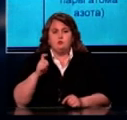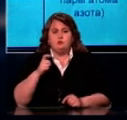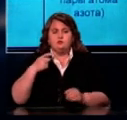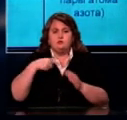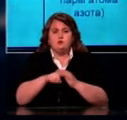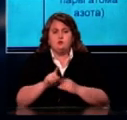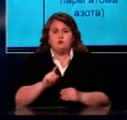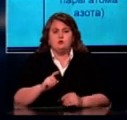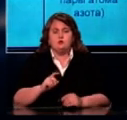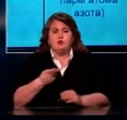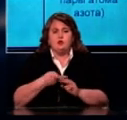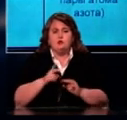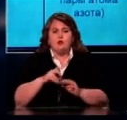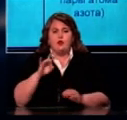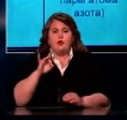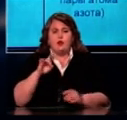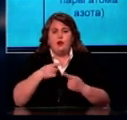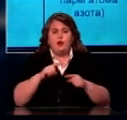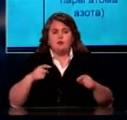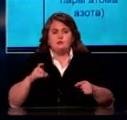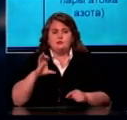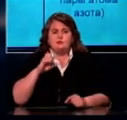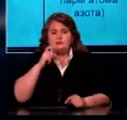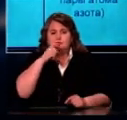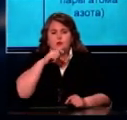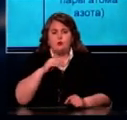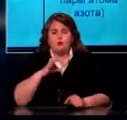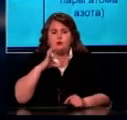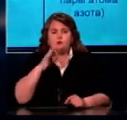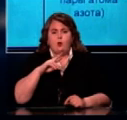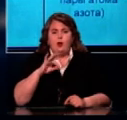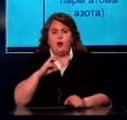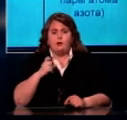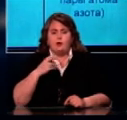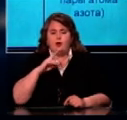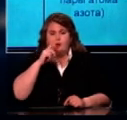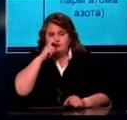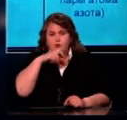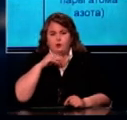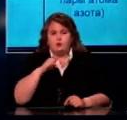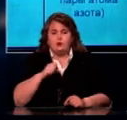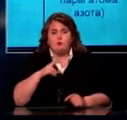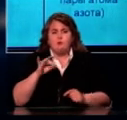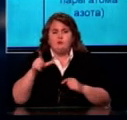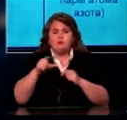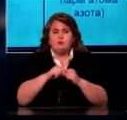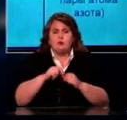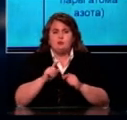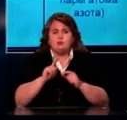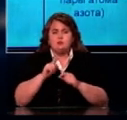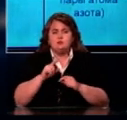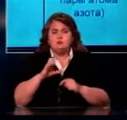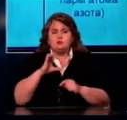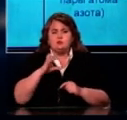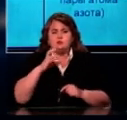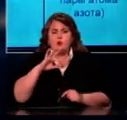Химические свойства следующие – это реакция с кислотами, например, с соляной кислотой. Обратите внимание, при взаимодействии с